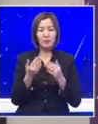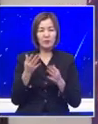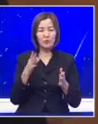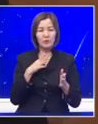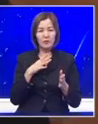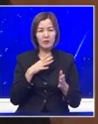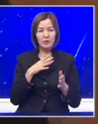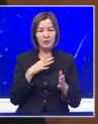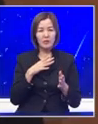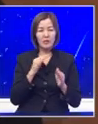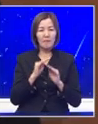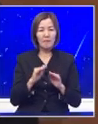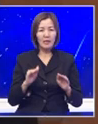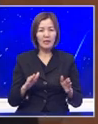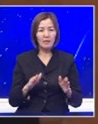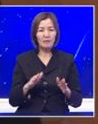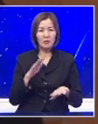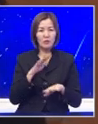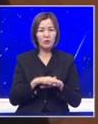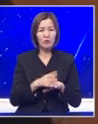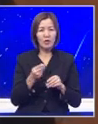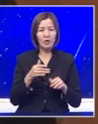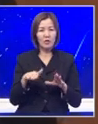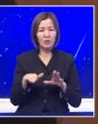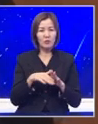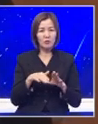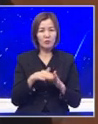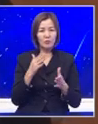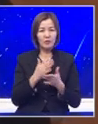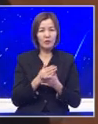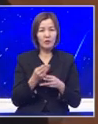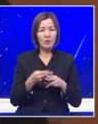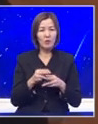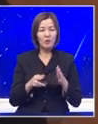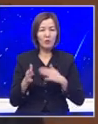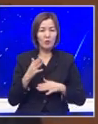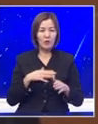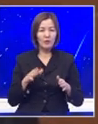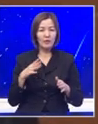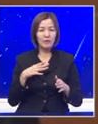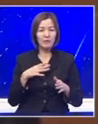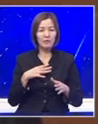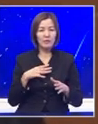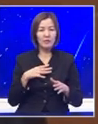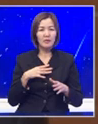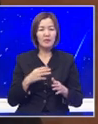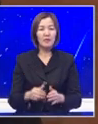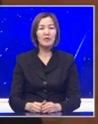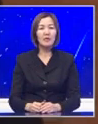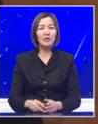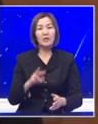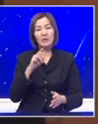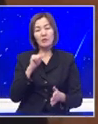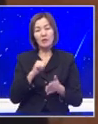болды. Олана балаларымыздың шотына да ақша түсіп жатыр. Оған да қуанып жатырмыз. Әттегенай деген жерлерде